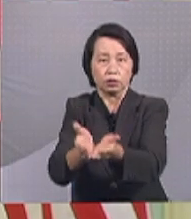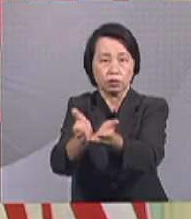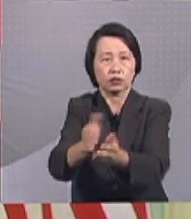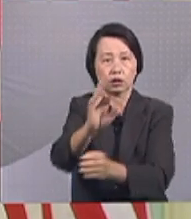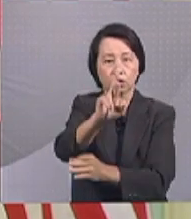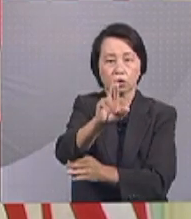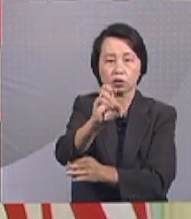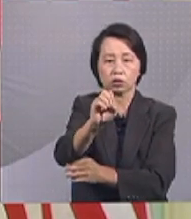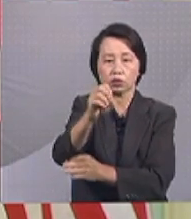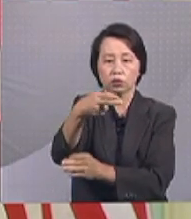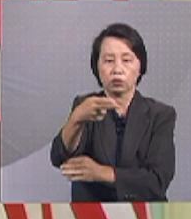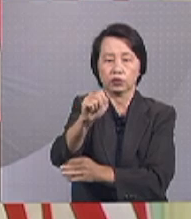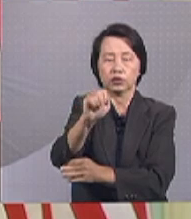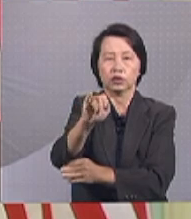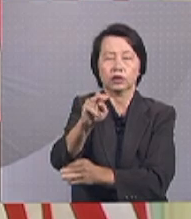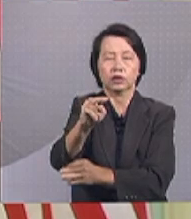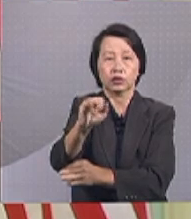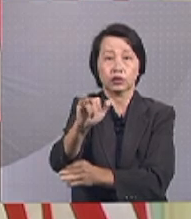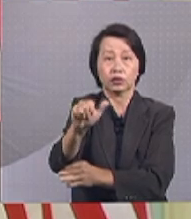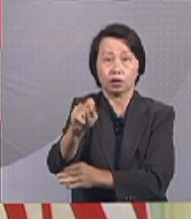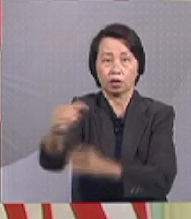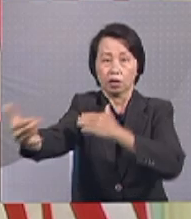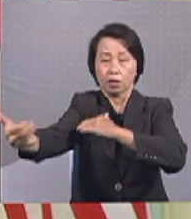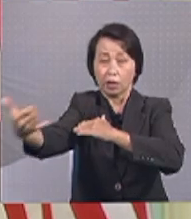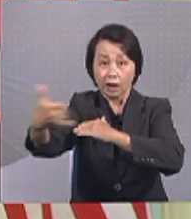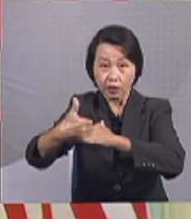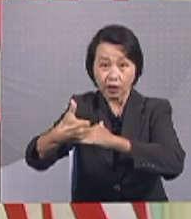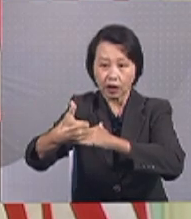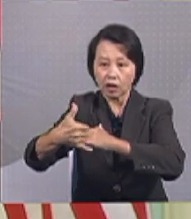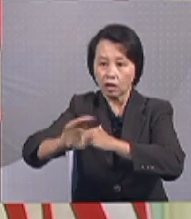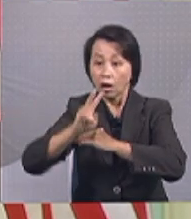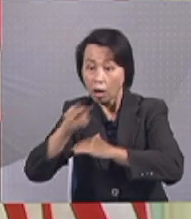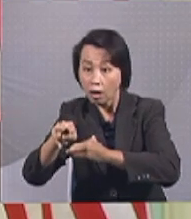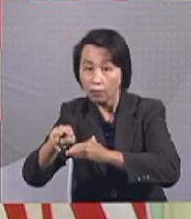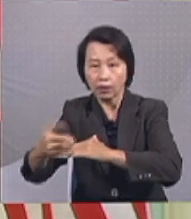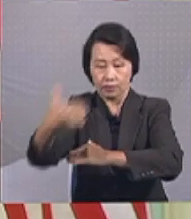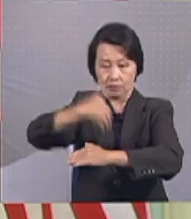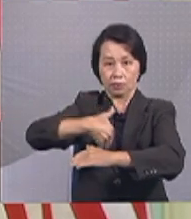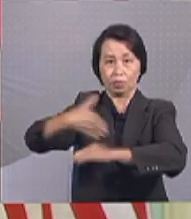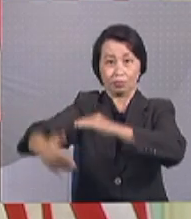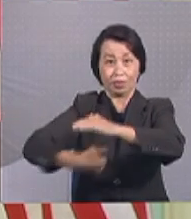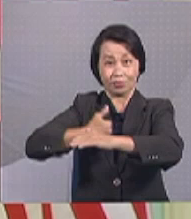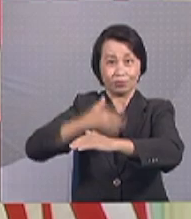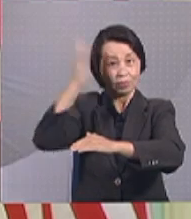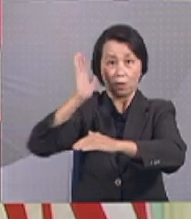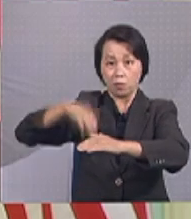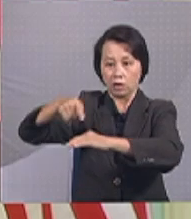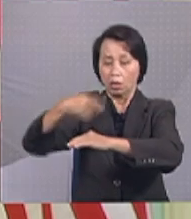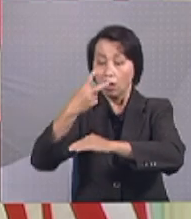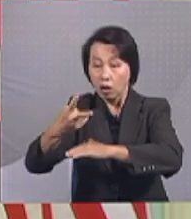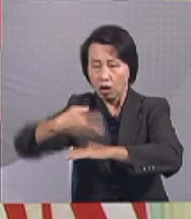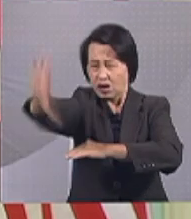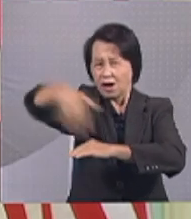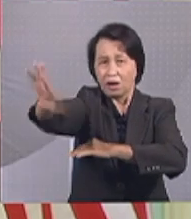misalnya, yang belum sempat masuk, kita usir mereka keluar. Usir, walaupun ramai yang marah kerana kita dianggap kejam